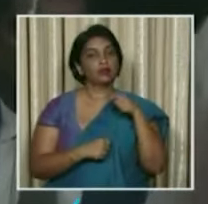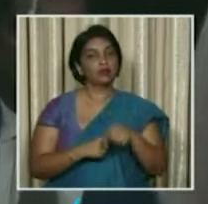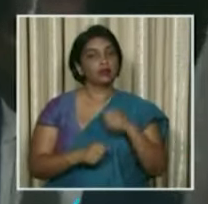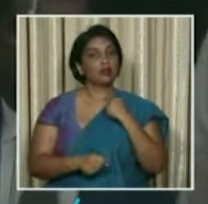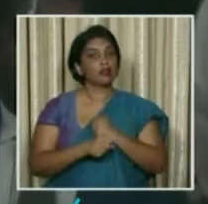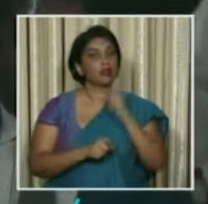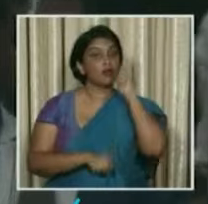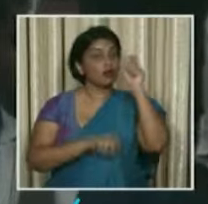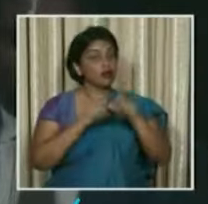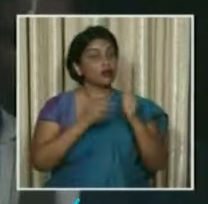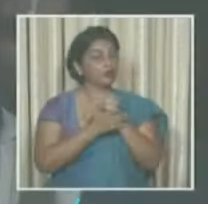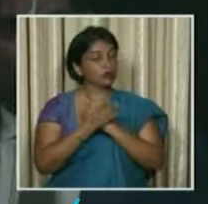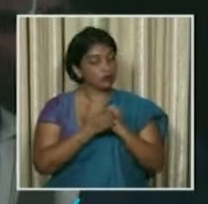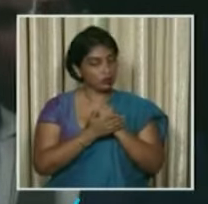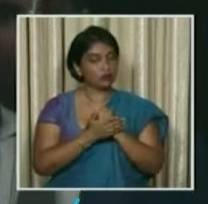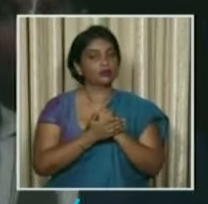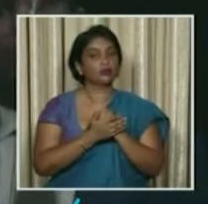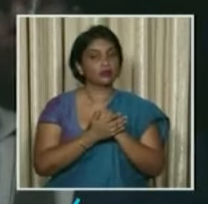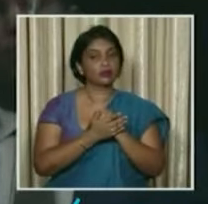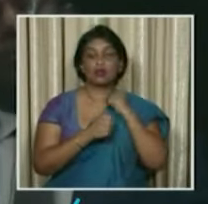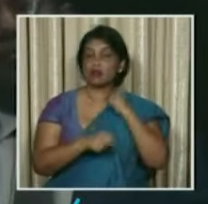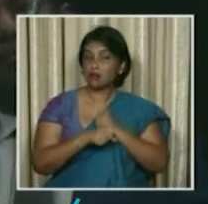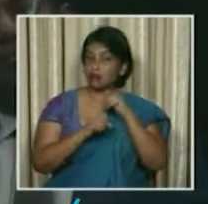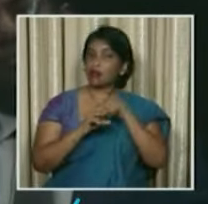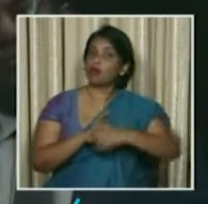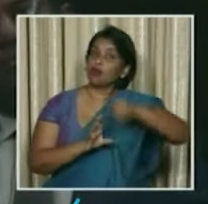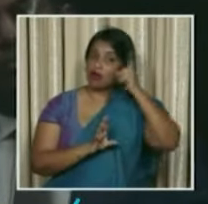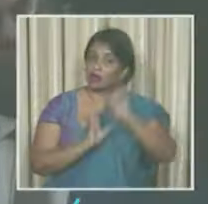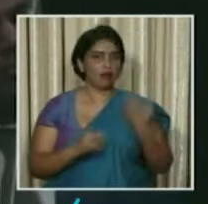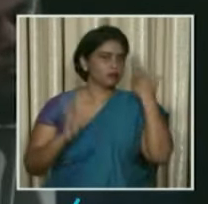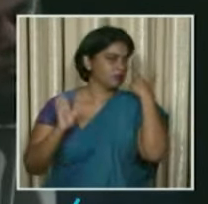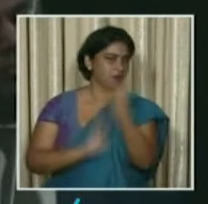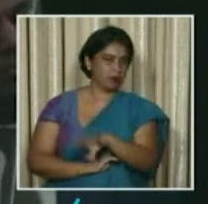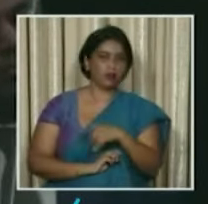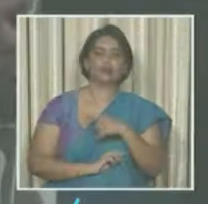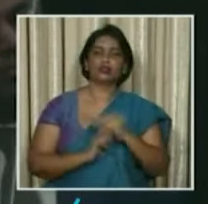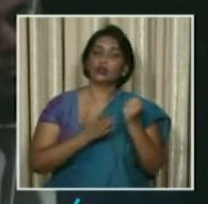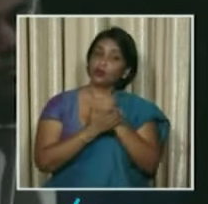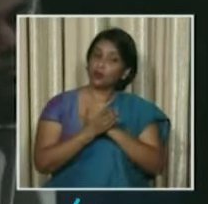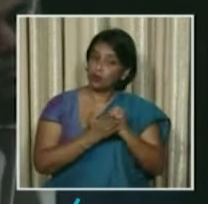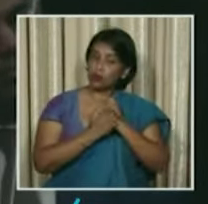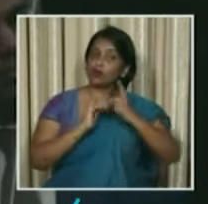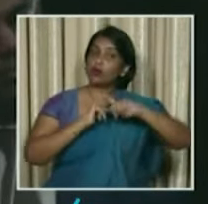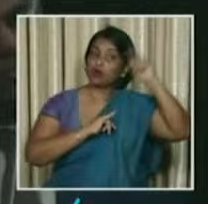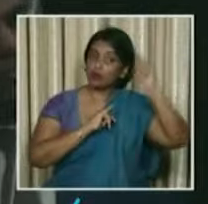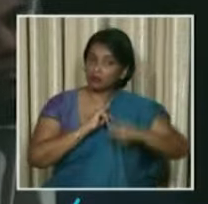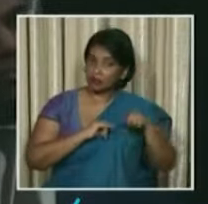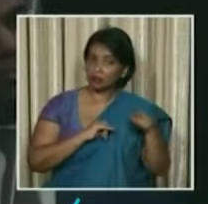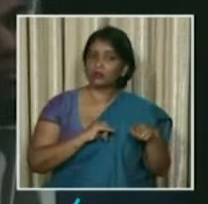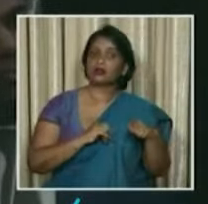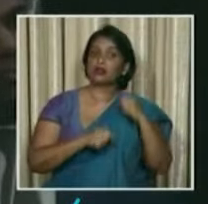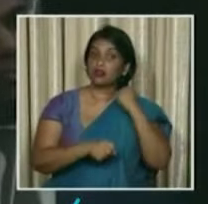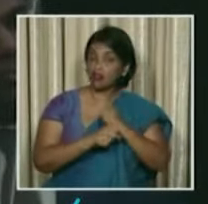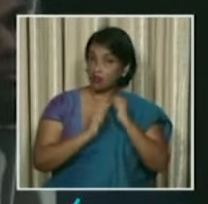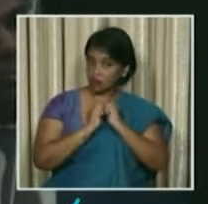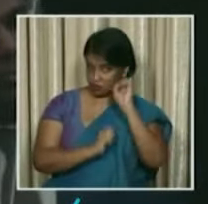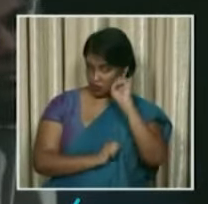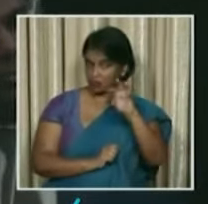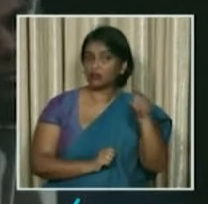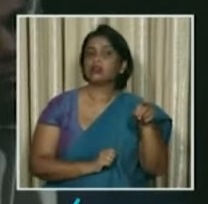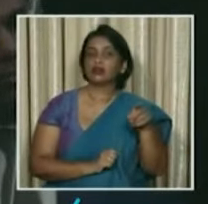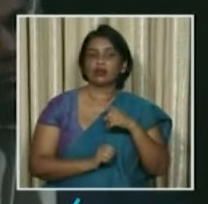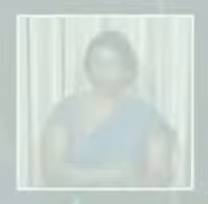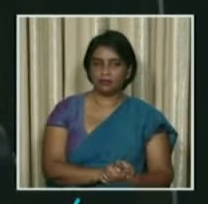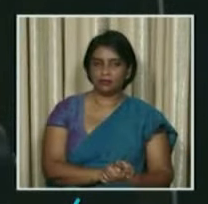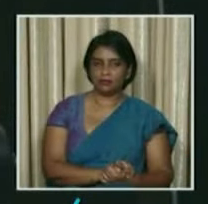රාජ්‍ය නිලධාරීන් සියලු දෙනාටම රාජ්‍ය අනුමත කාඩර එක නොතකා සියලුම උපාධිධාරීන්ට රජයේ රස්සාවල් දෙනවද කියලා